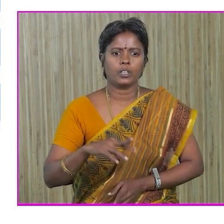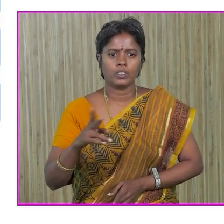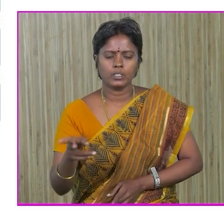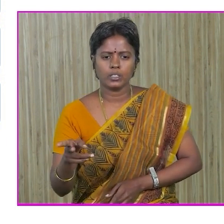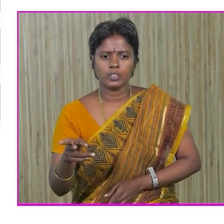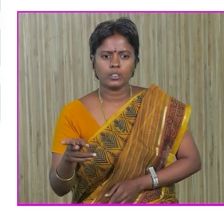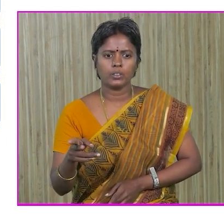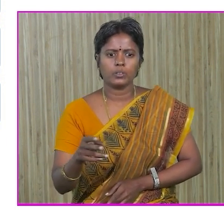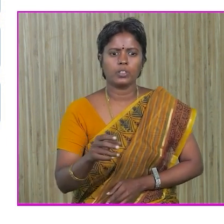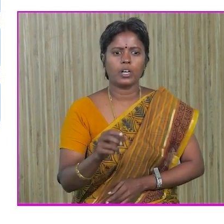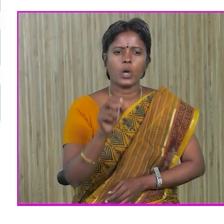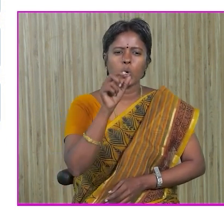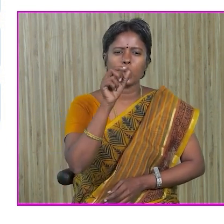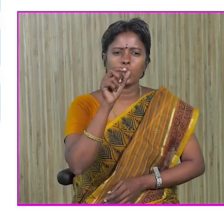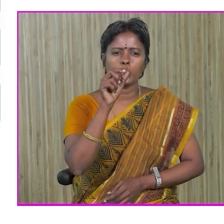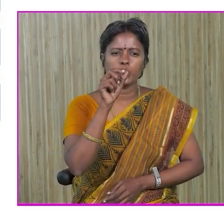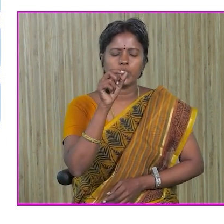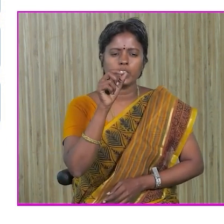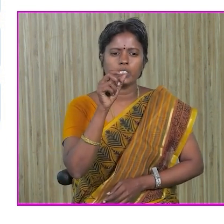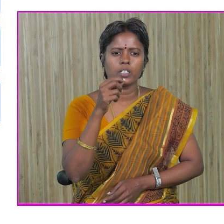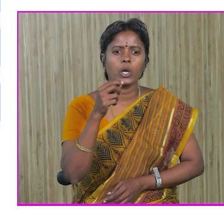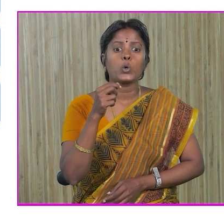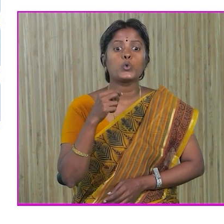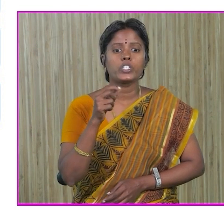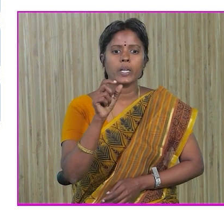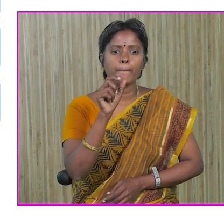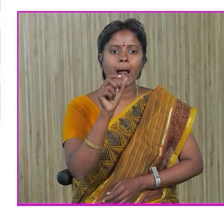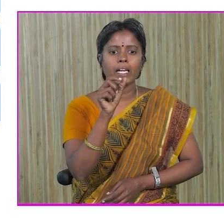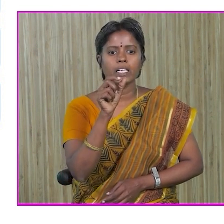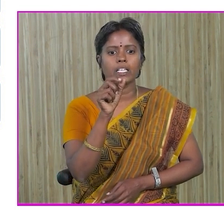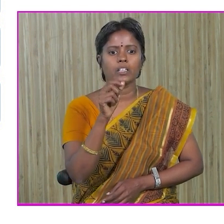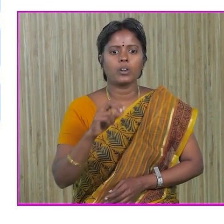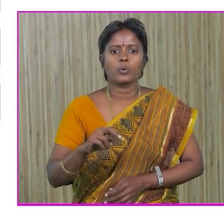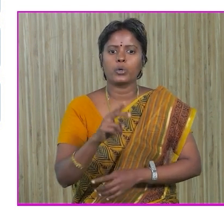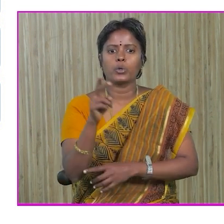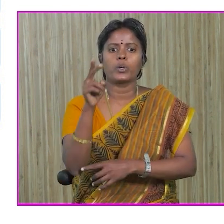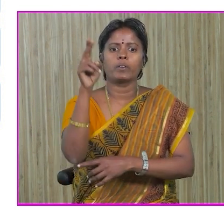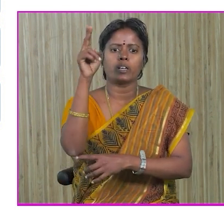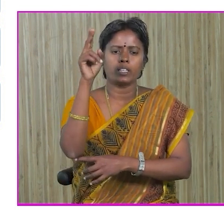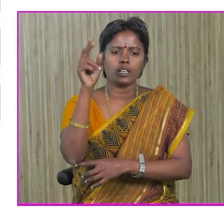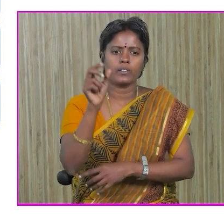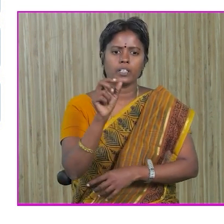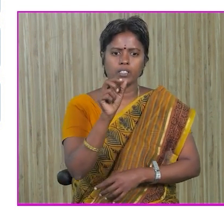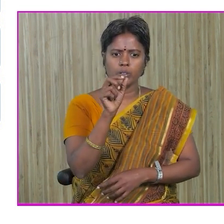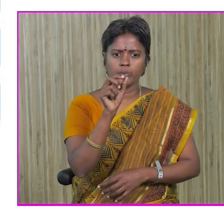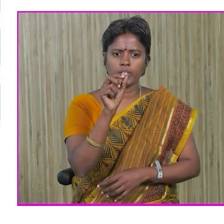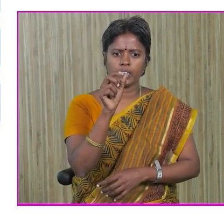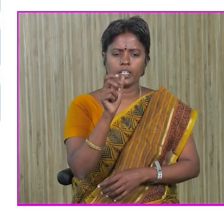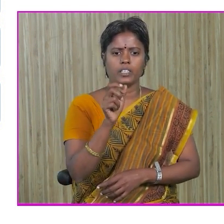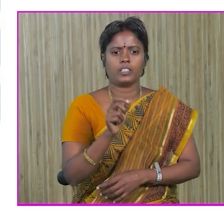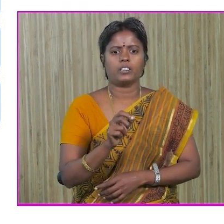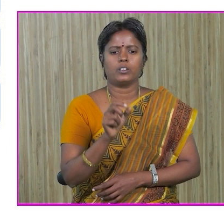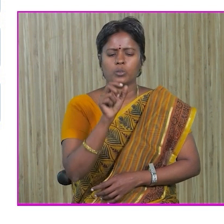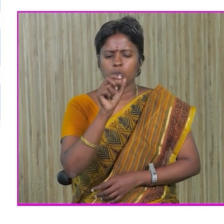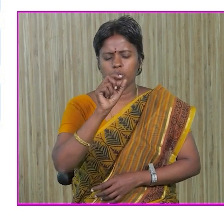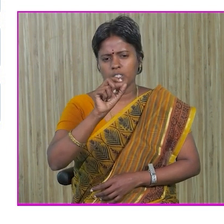குன்றி என்ற சொல்லுக்கு குன்றிமணி, ஒரு கொடி வகை தாவரத்தின் விதை, அது மிகச்